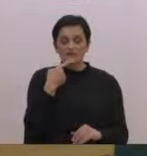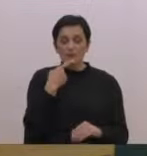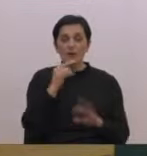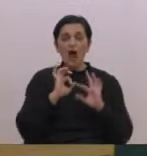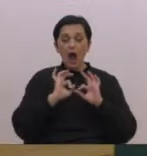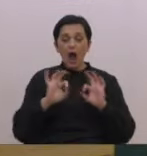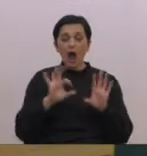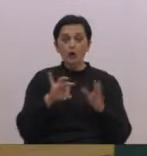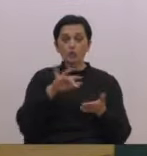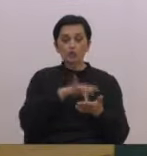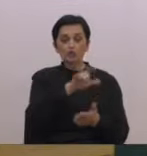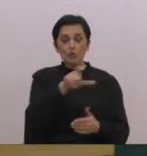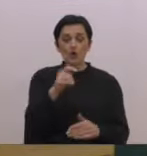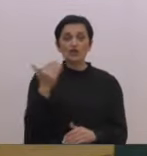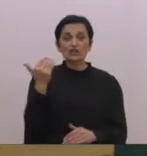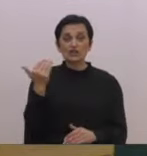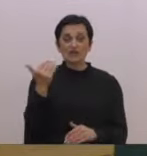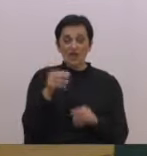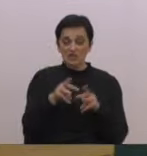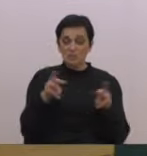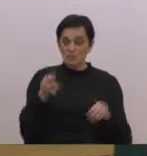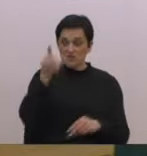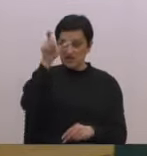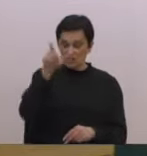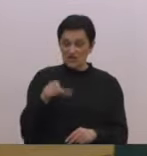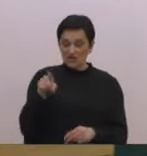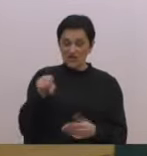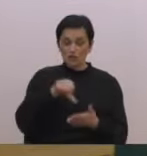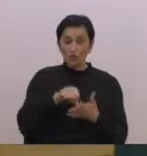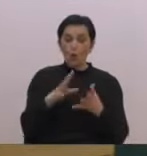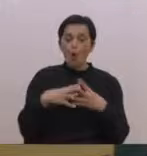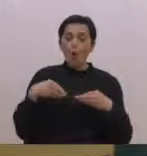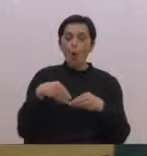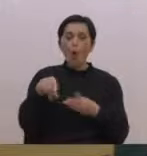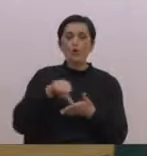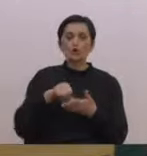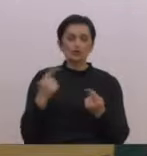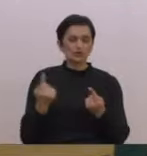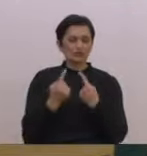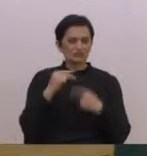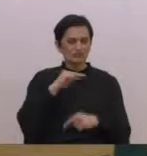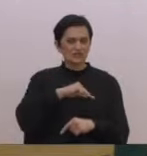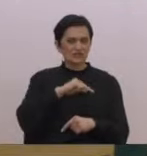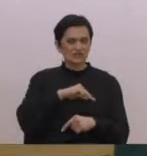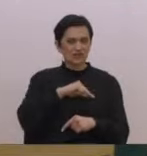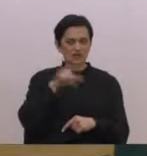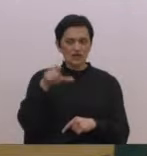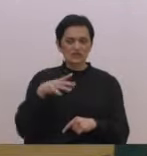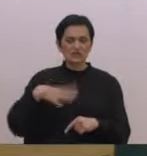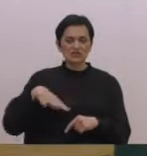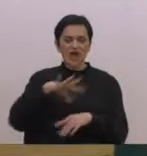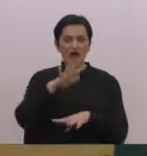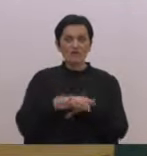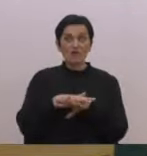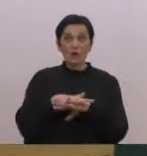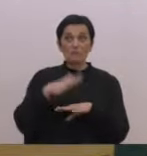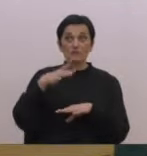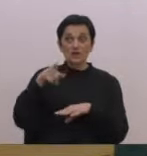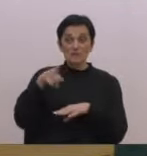აუხსენით მოსახლეობას თქვენ რომ გახდით მინისტრი, თქვენი ოჯახის წევრი იყო რიგითი თანამშრომელი საქართველოს ბანკში. Იმ ბანკში თქო